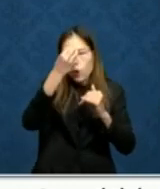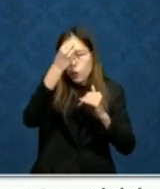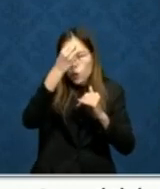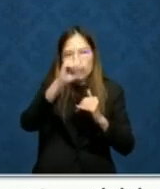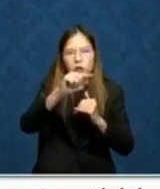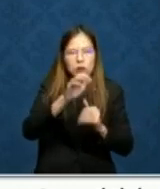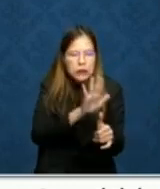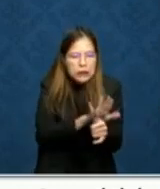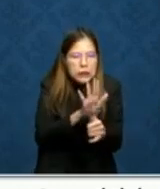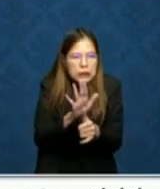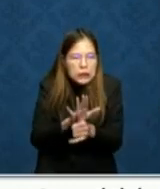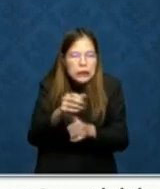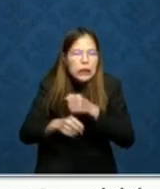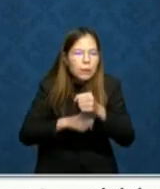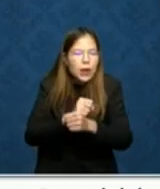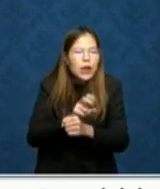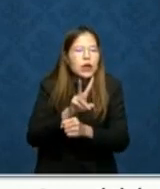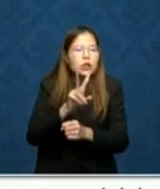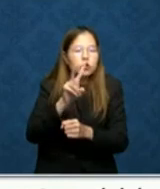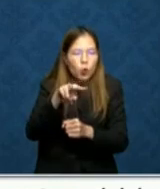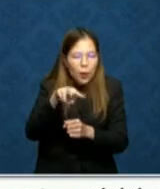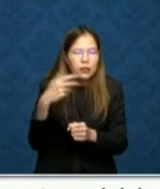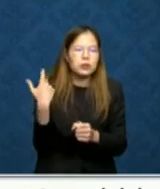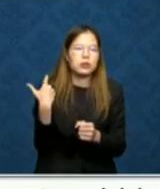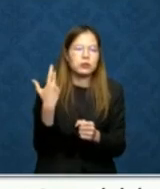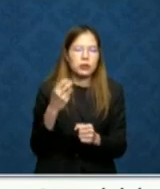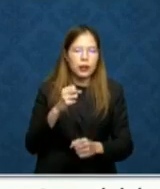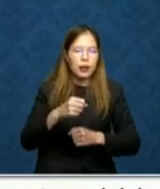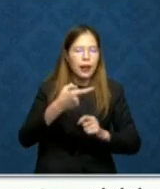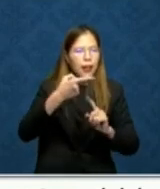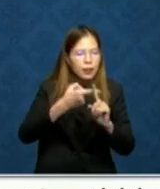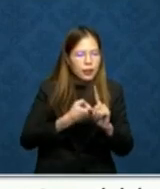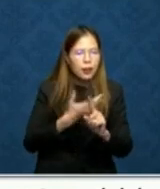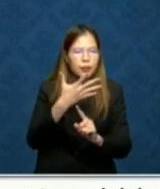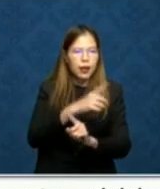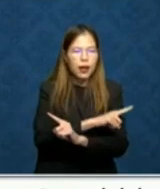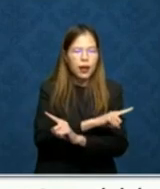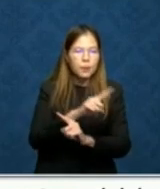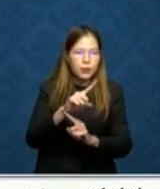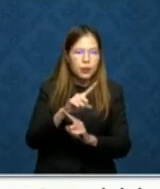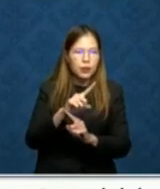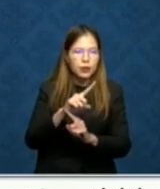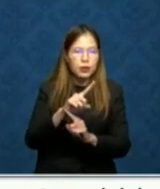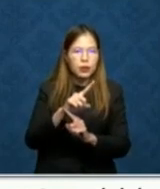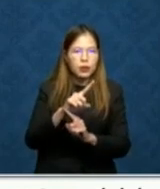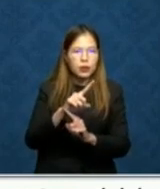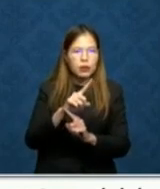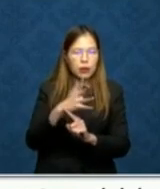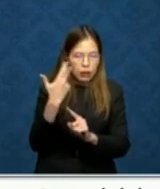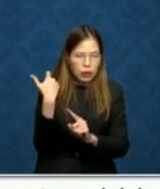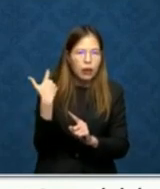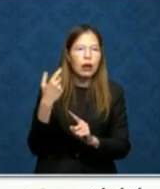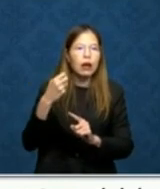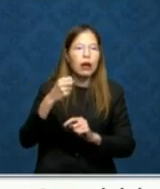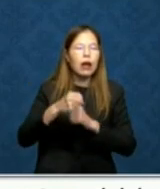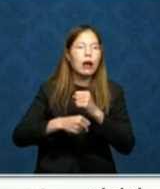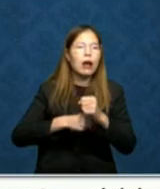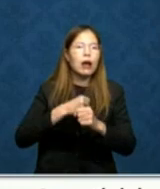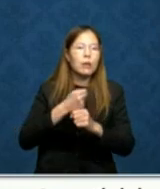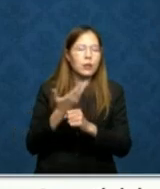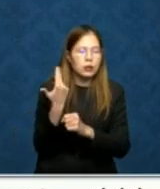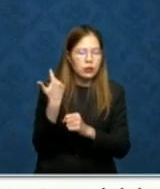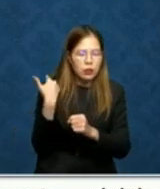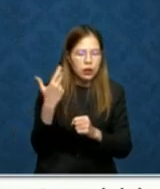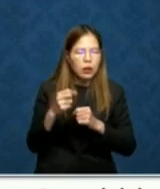ะกดรอยขึ้นในปี2000ค่ะและในเดือนพฤษภาคมปี2016นะคะเกิดเหตุไอดอลสาวชาวญี่ปุ่นชื่อว่ามายูโทมิตะ